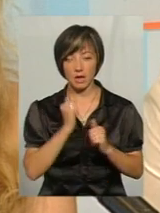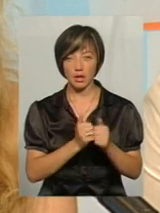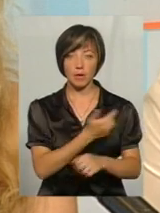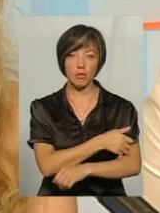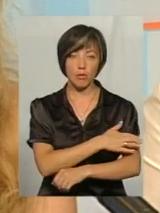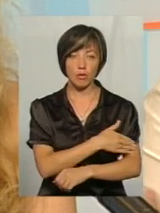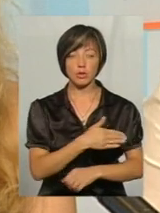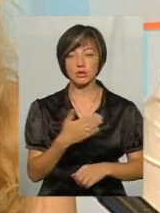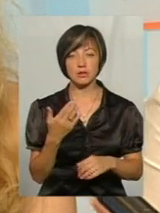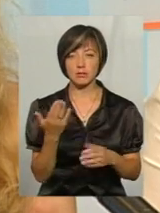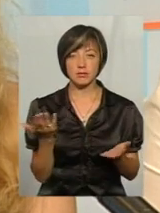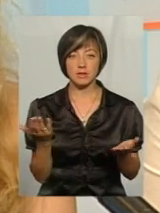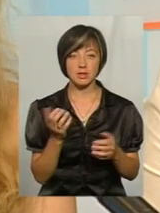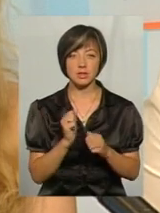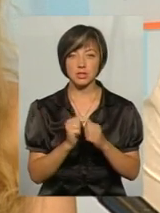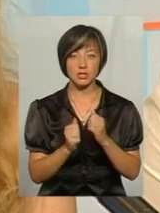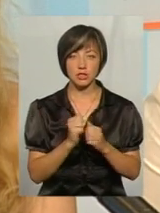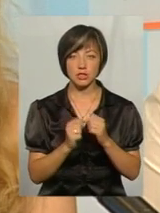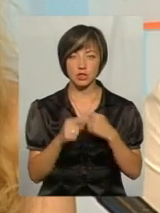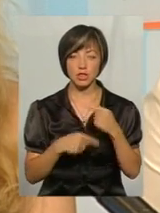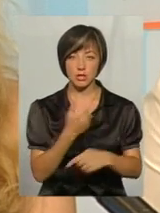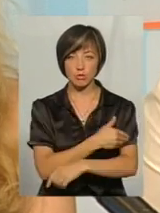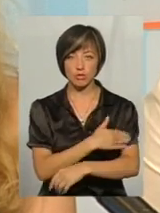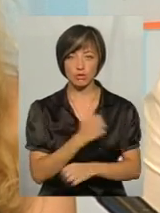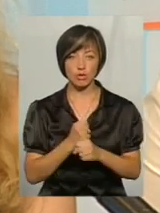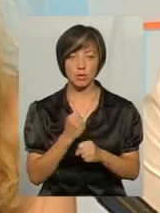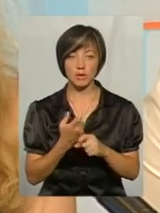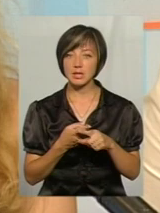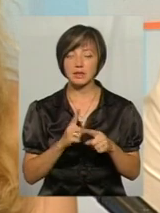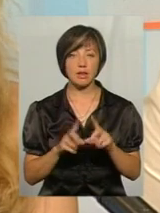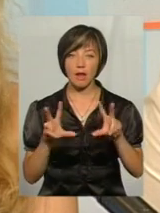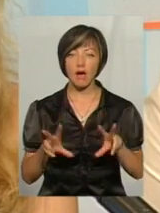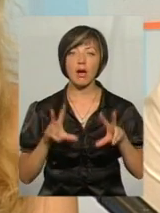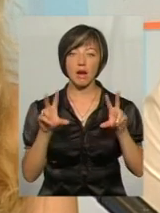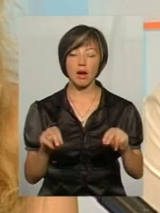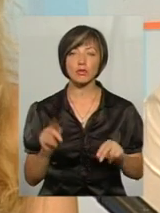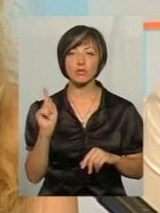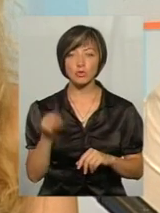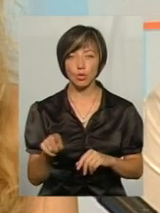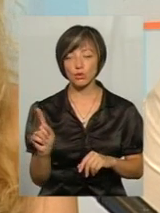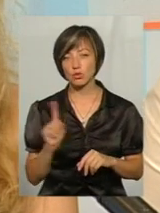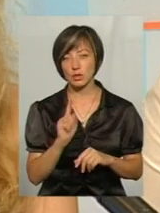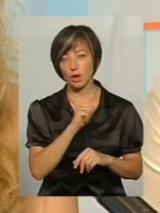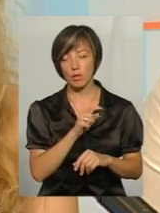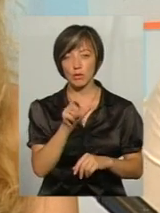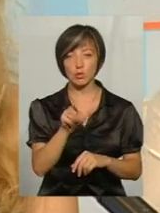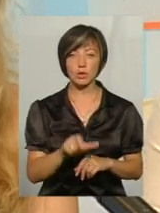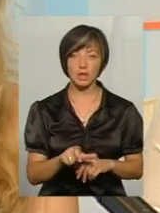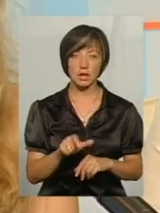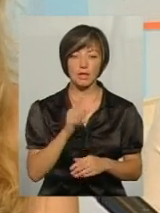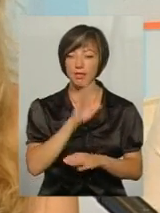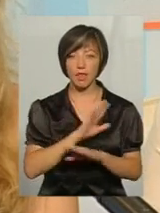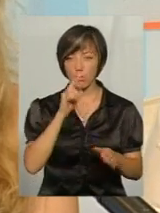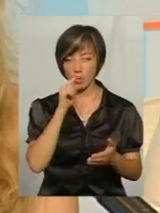Польща, там, ну, Швеція, частіше все роблять через Польщу. Це не є гарантією того, що там людина не